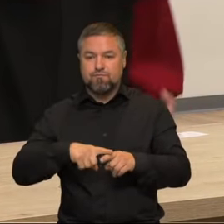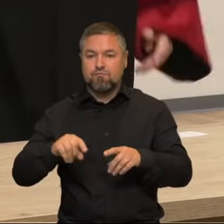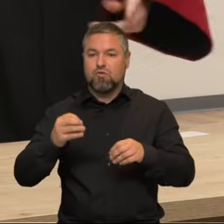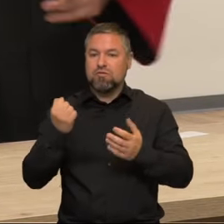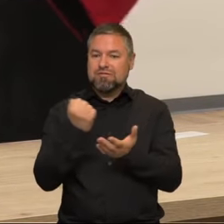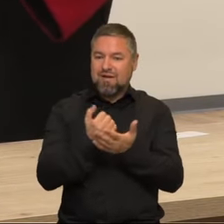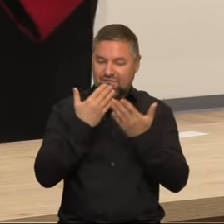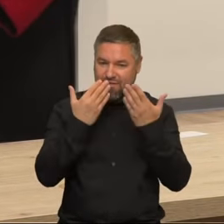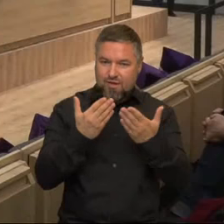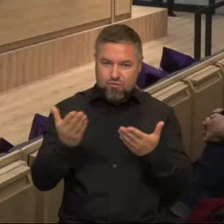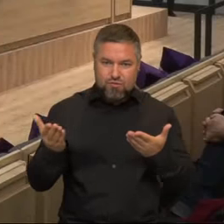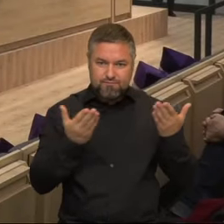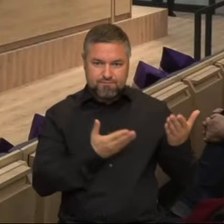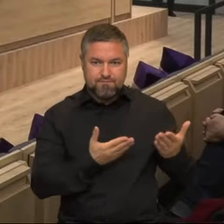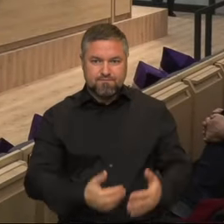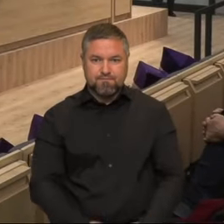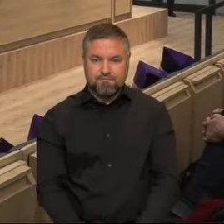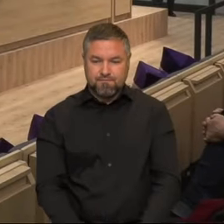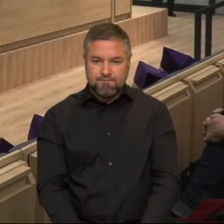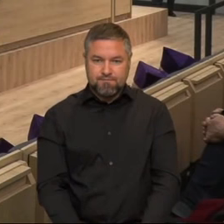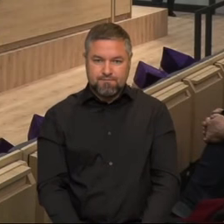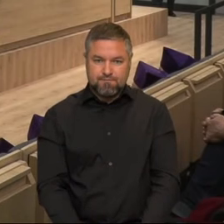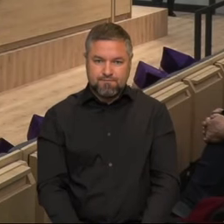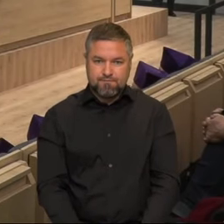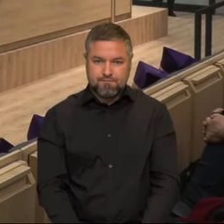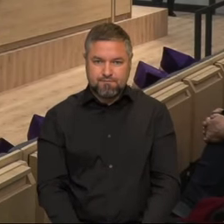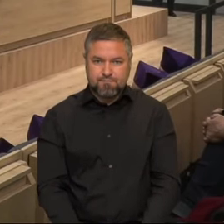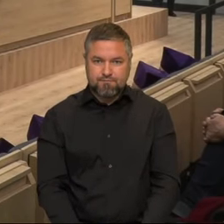Bardzo proszę, panie rektorze.